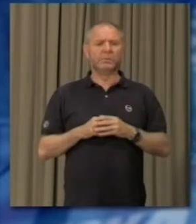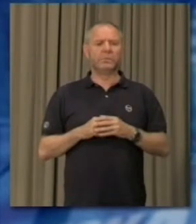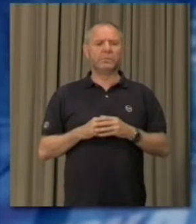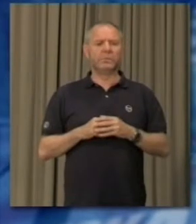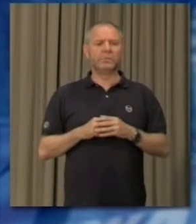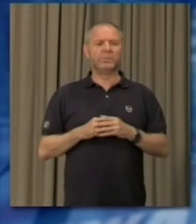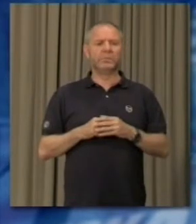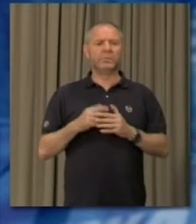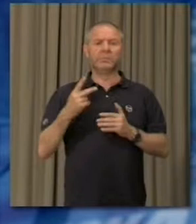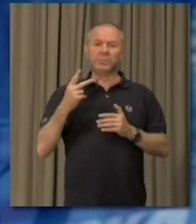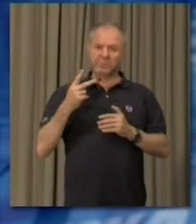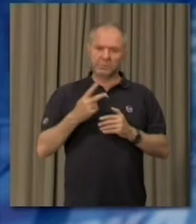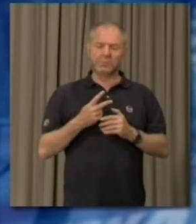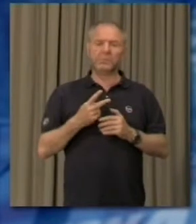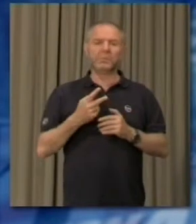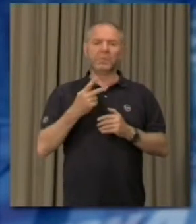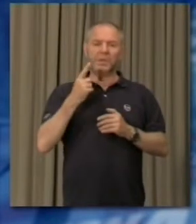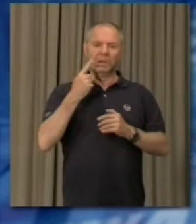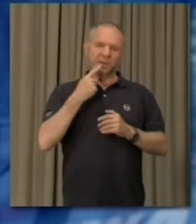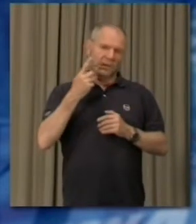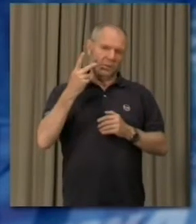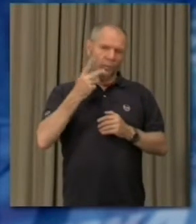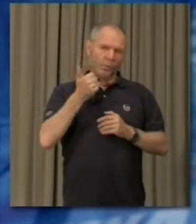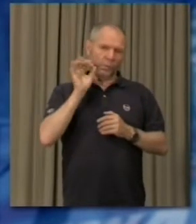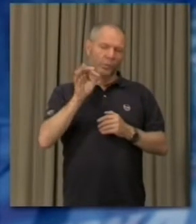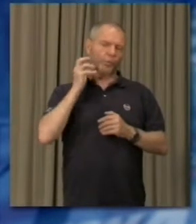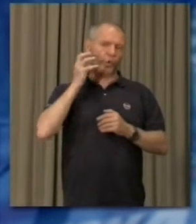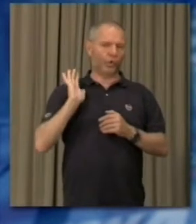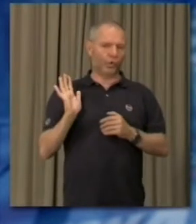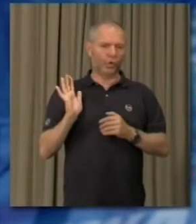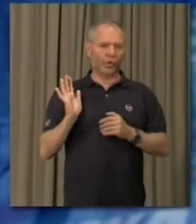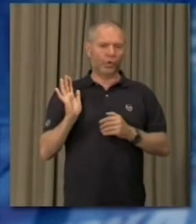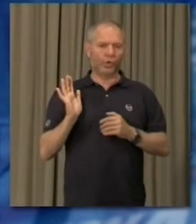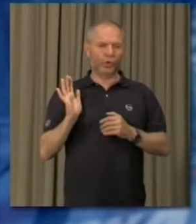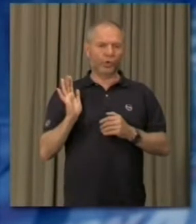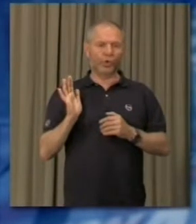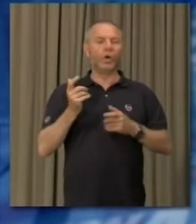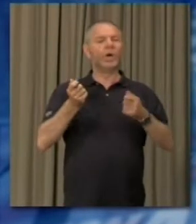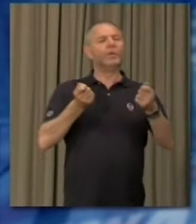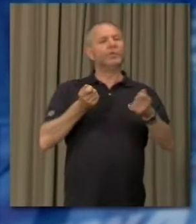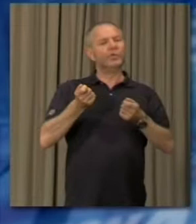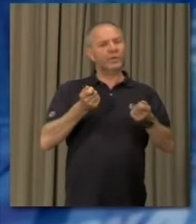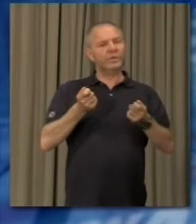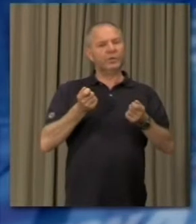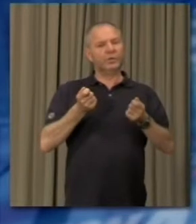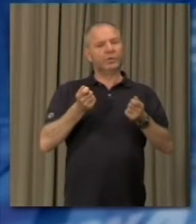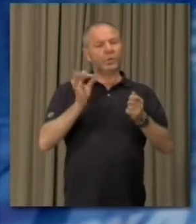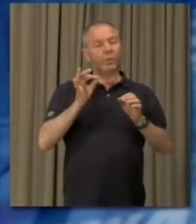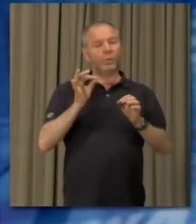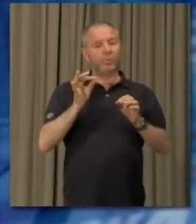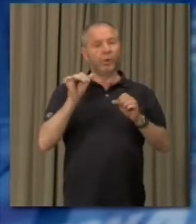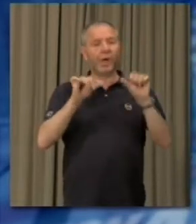reso disponibile anche, questo è, diciamo, è un punto d'orgoglio, nella gestione del